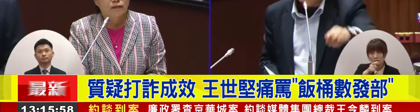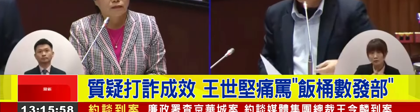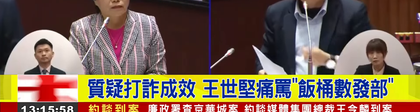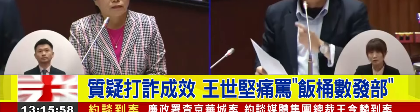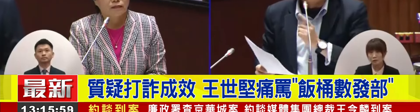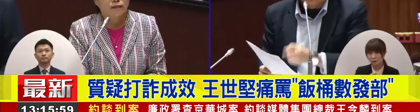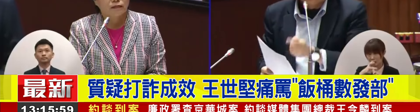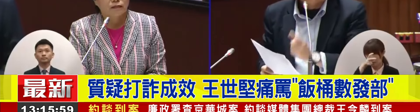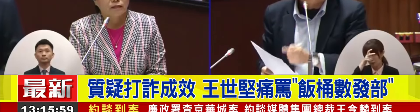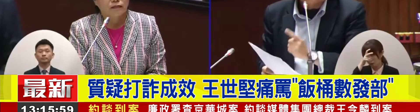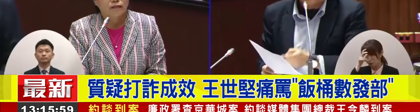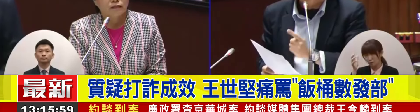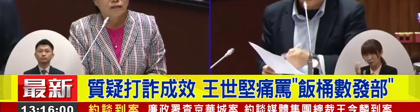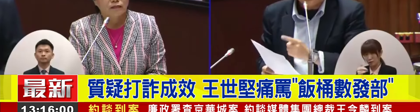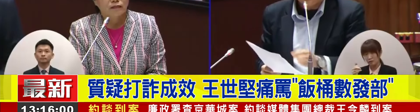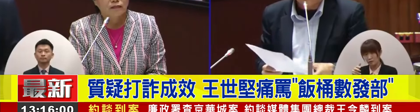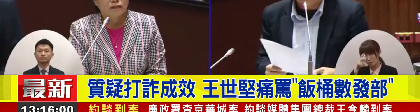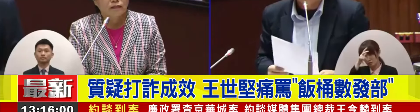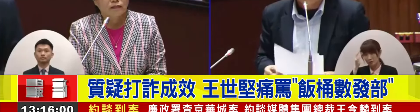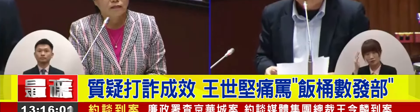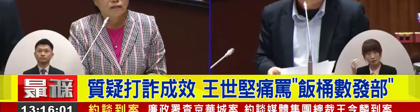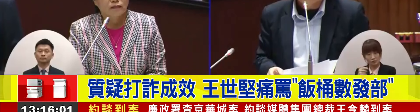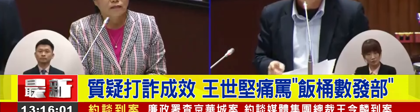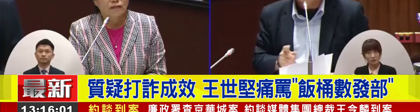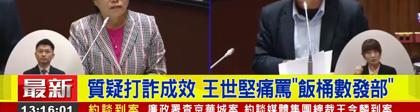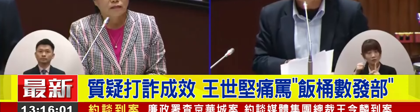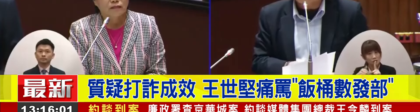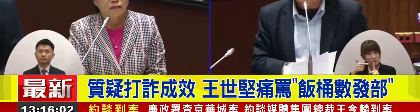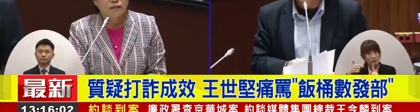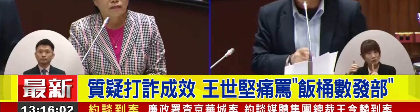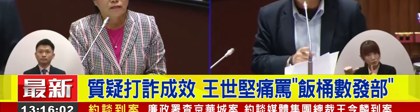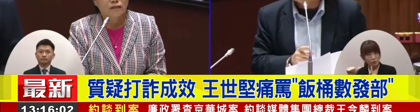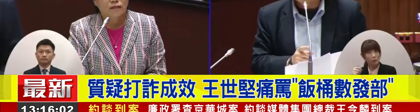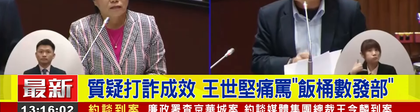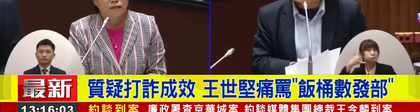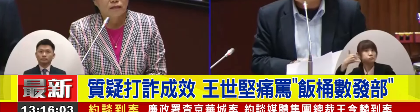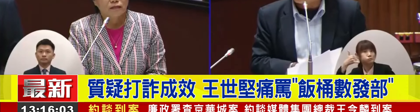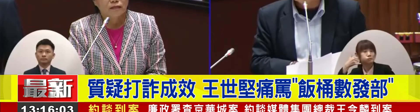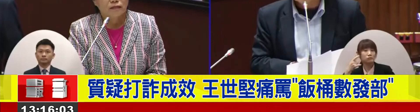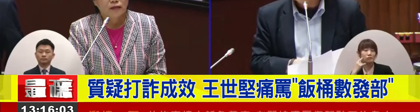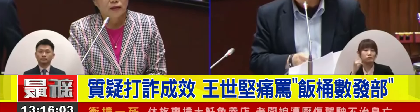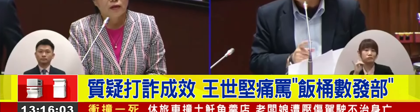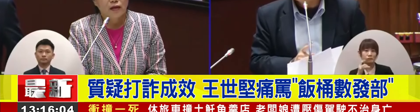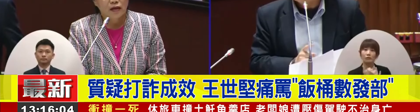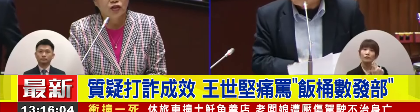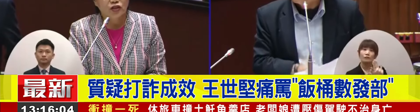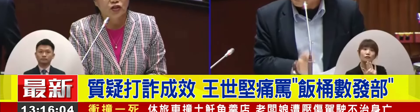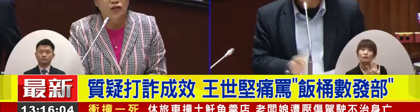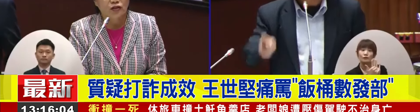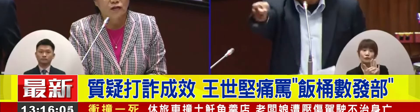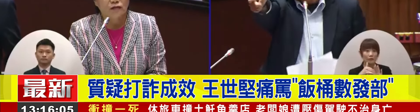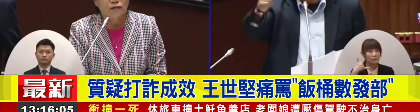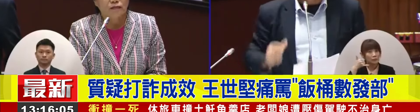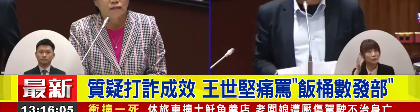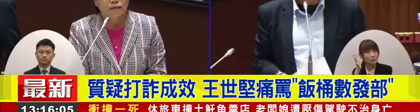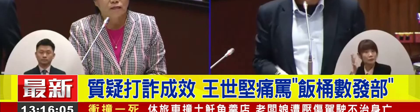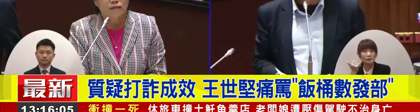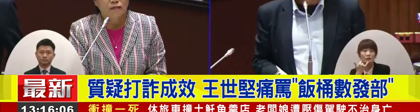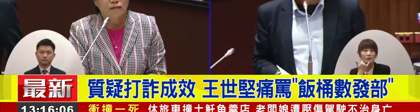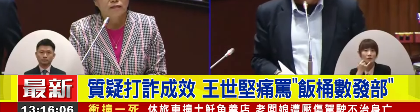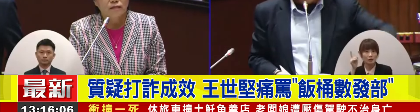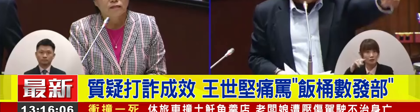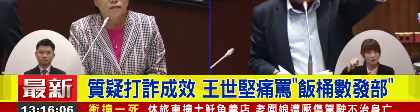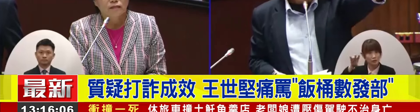啊，布置这165 APP 防诈专网，人家只花